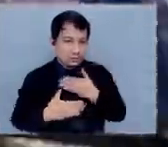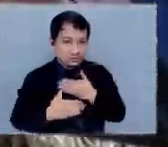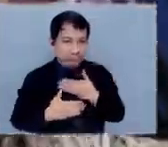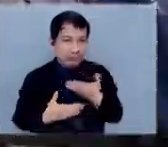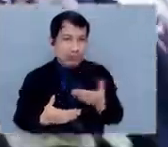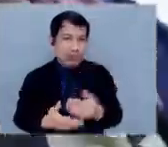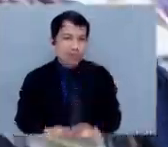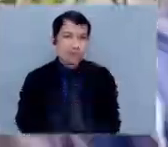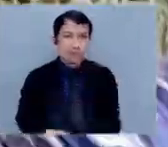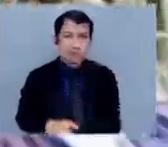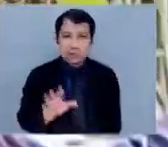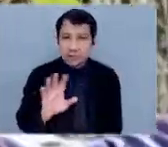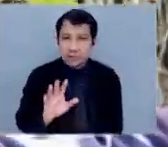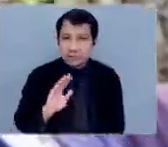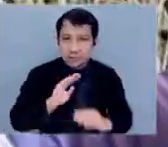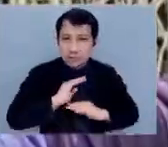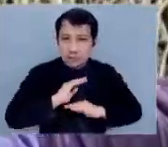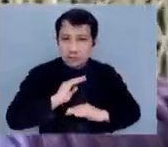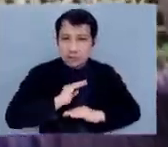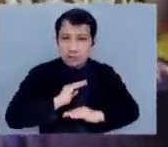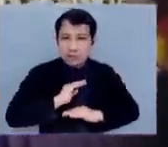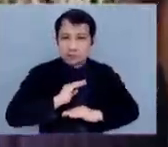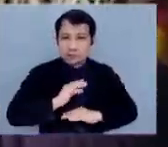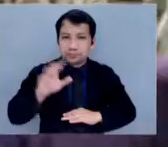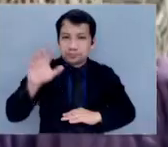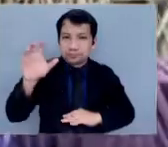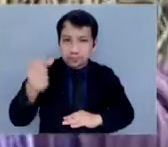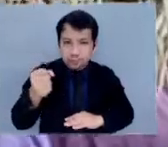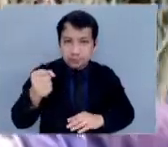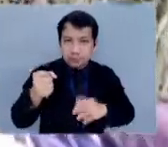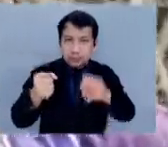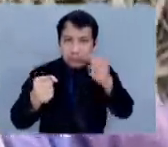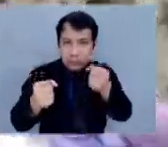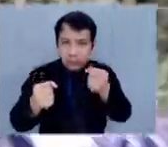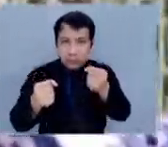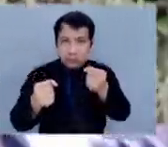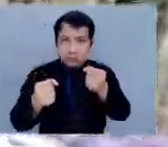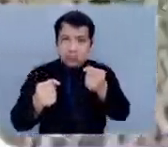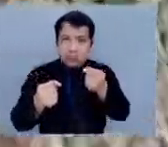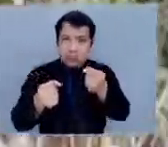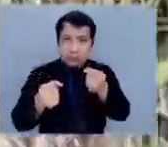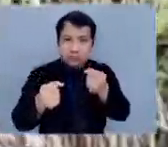Hindi pa sila nakontento at dinakma rin ang isa pang tarsier.